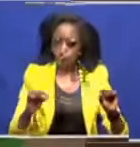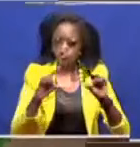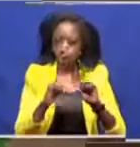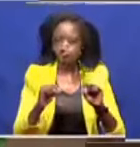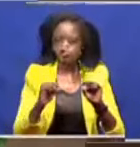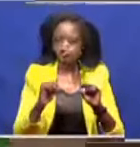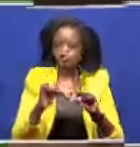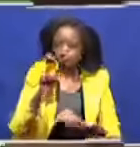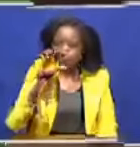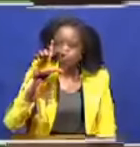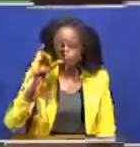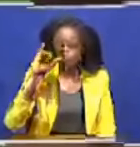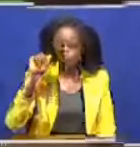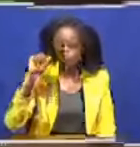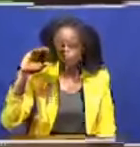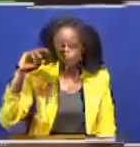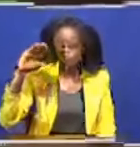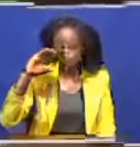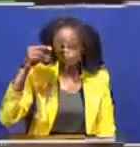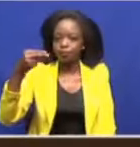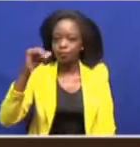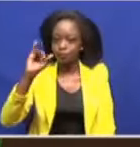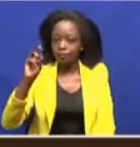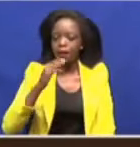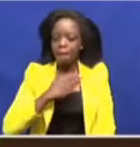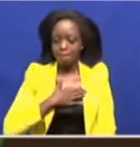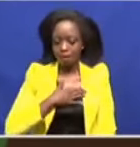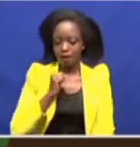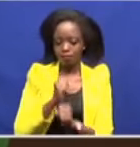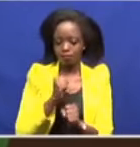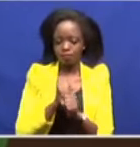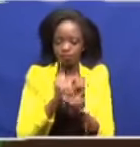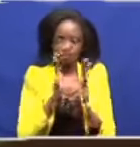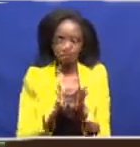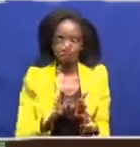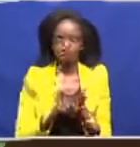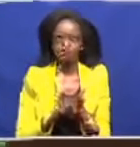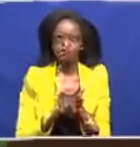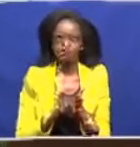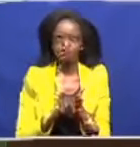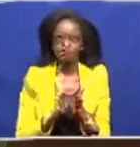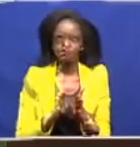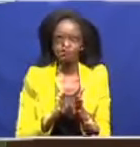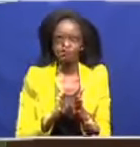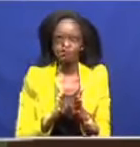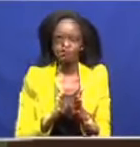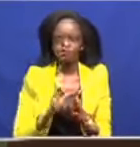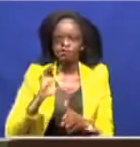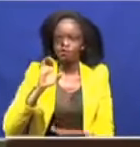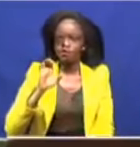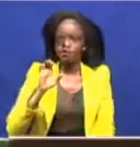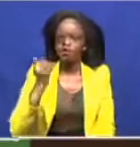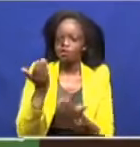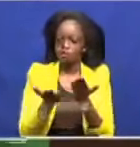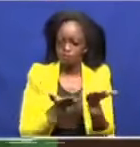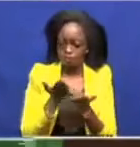ni Eliakim my servant, yani Eliakim